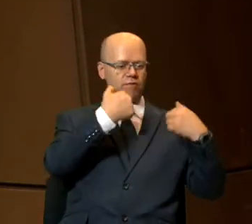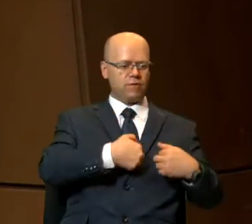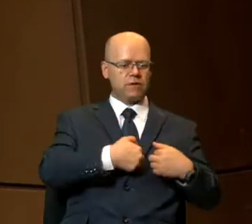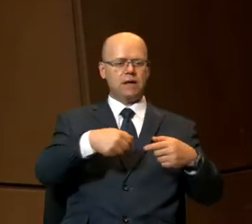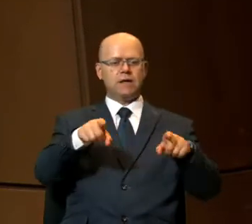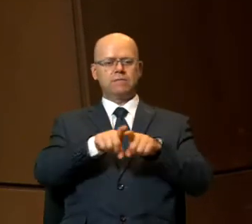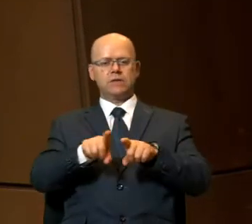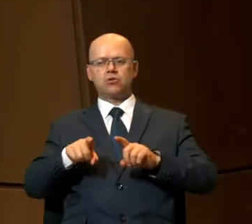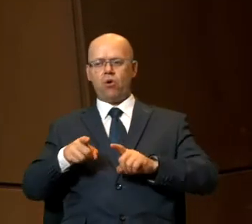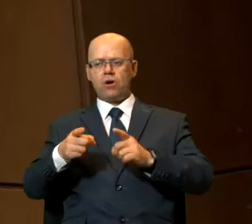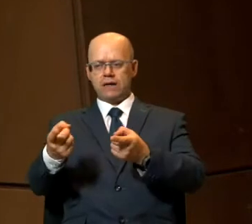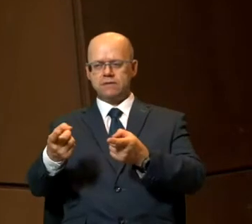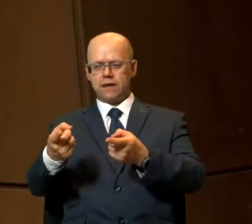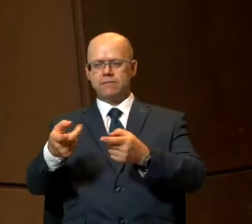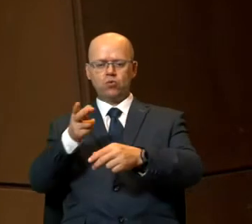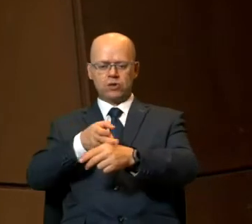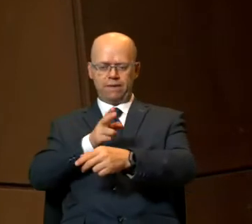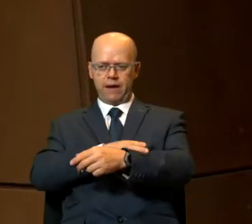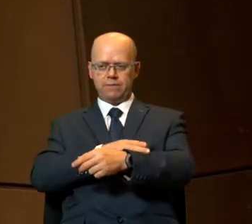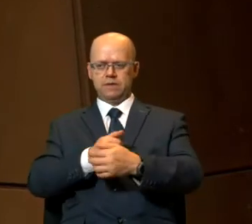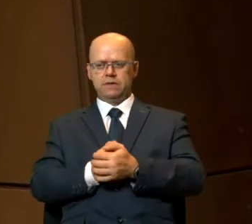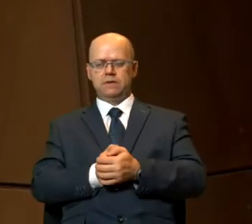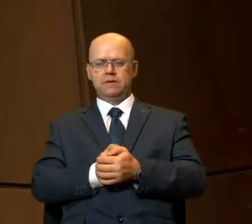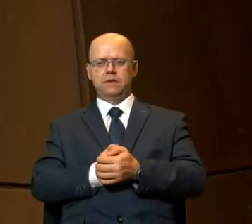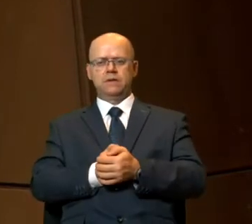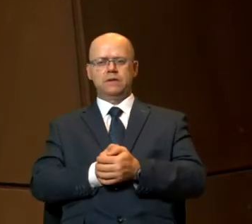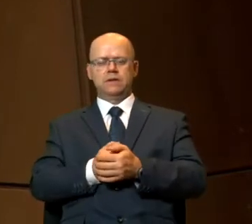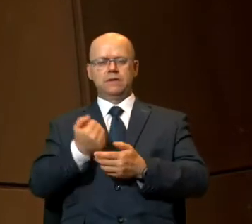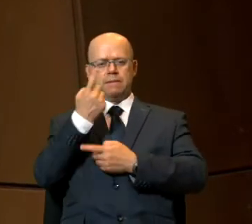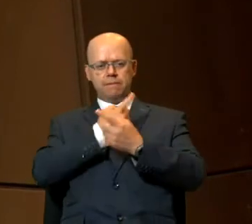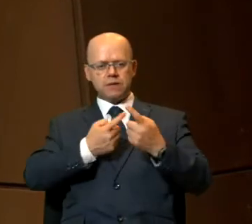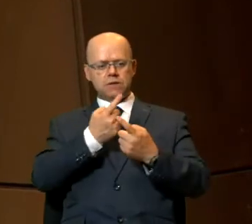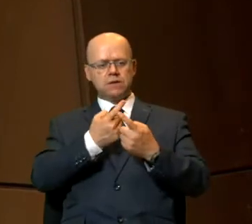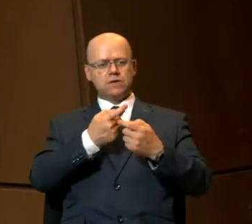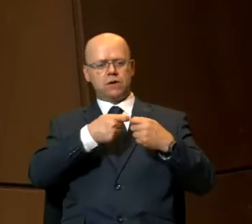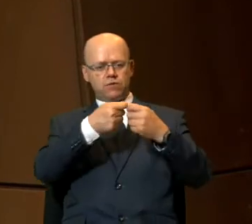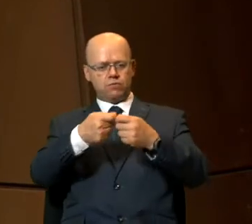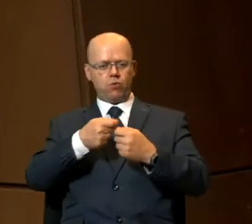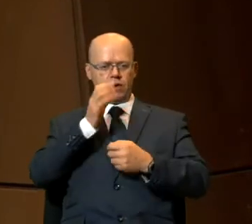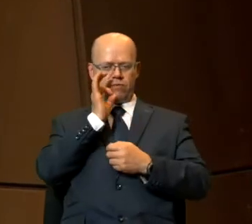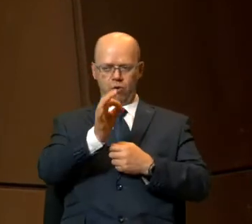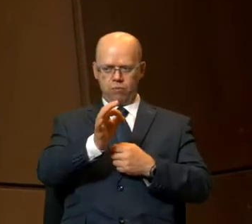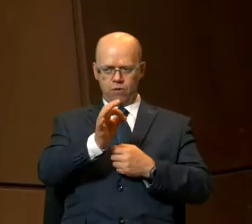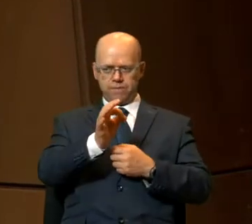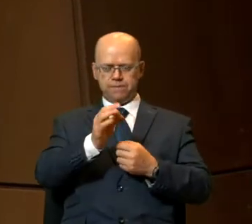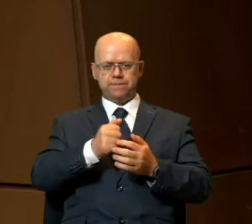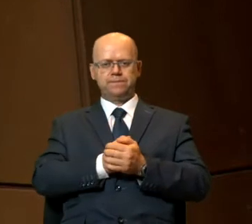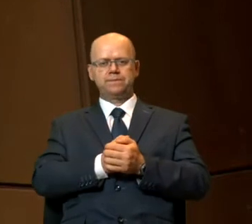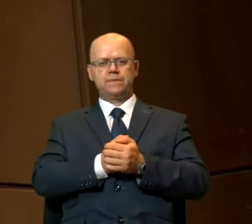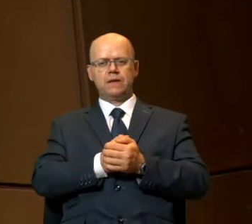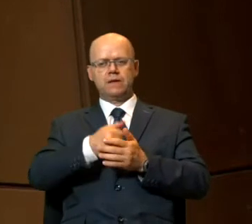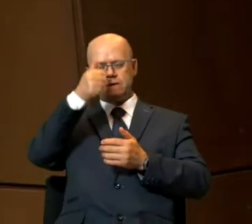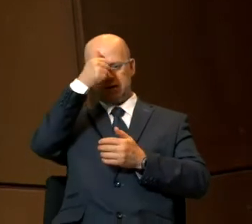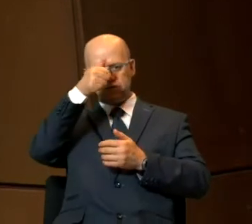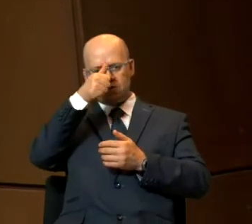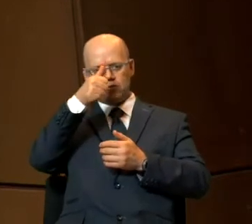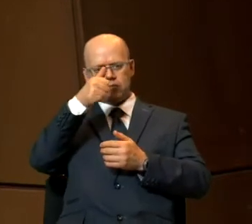instytucjami i środowiskiem. A więc twierdzę, że dobro wspólne, nazwałbym to